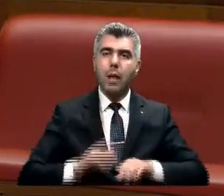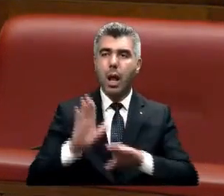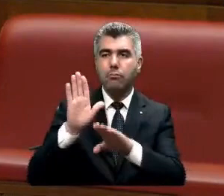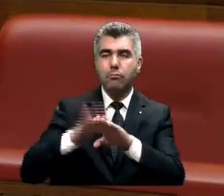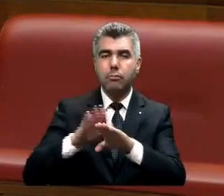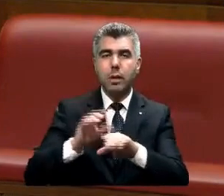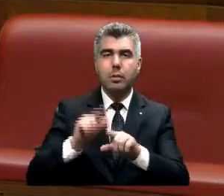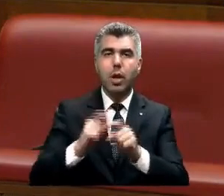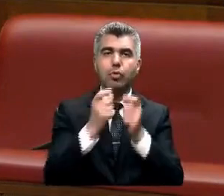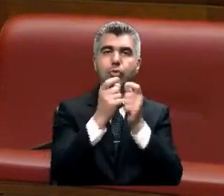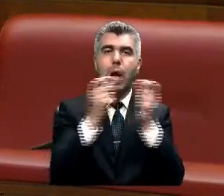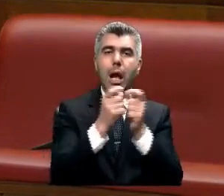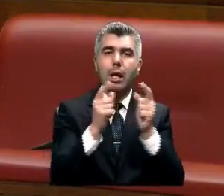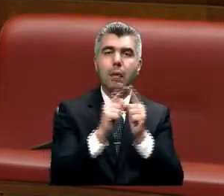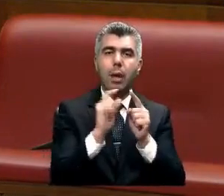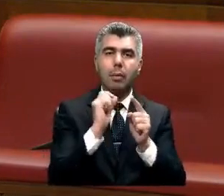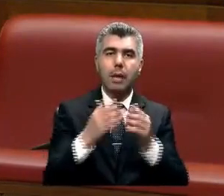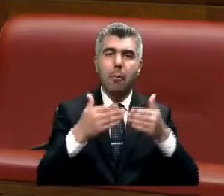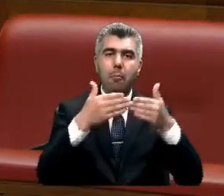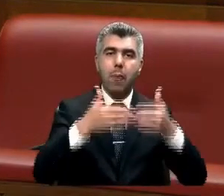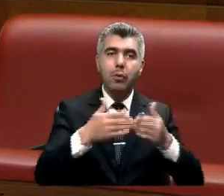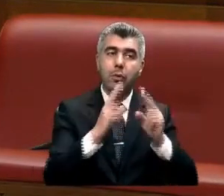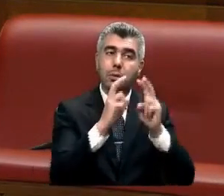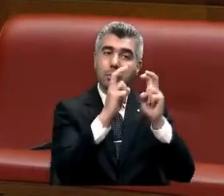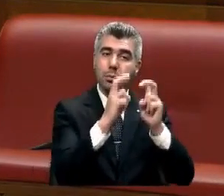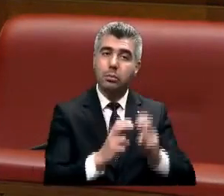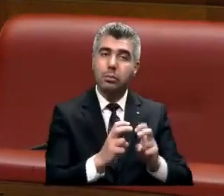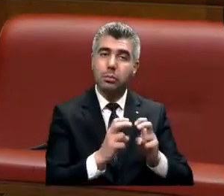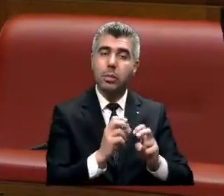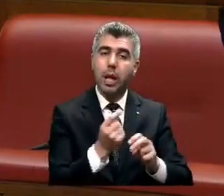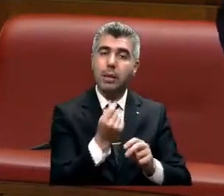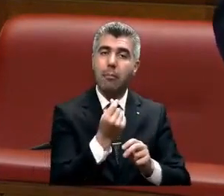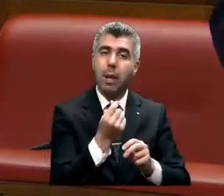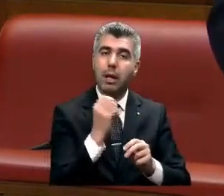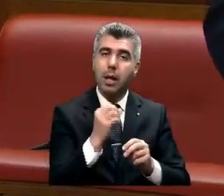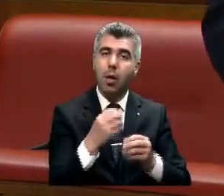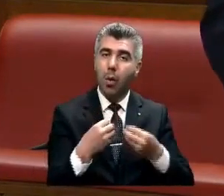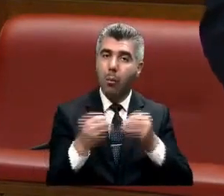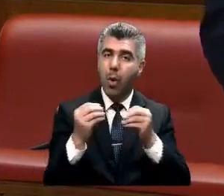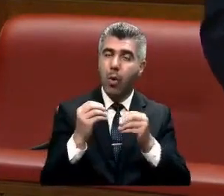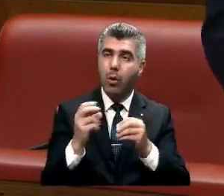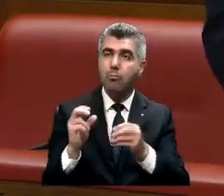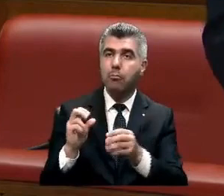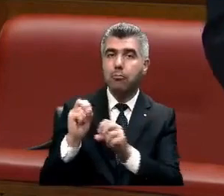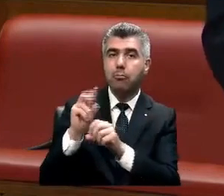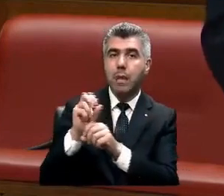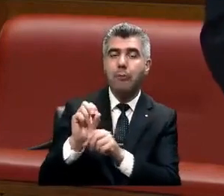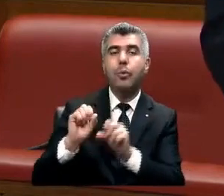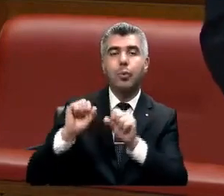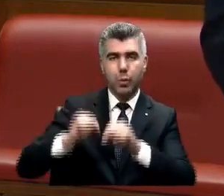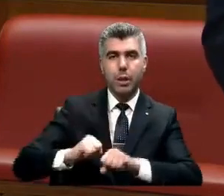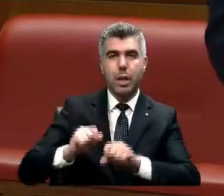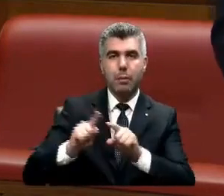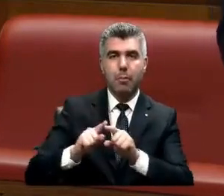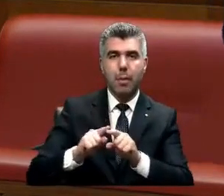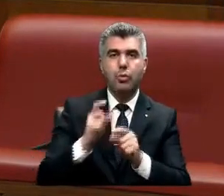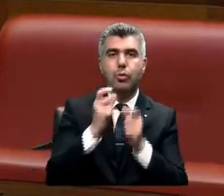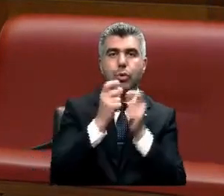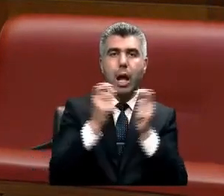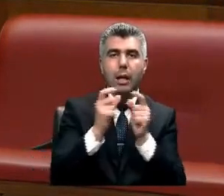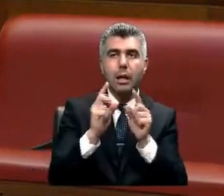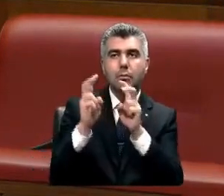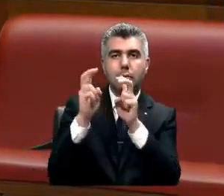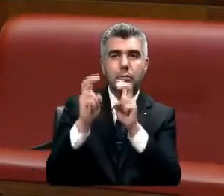البحرية الوطنية والأجنبية لخفض تعريفاتها الخاصة بعملية العبور، واستجابت عدد من الشركات حيث